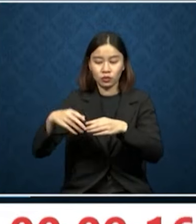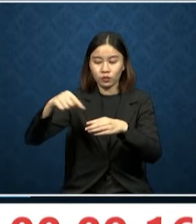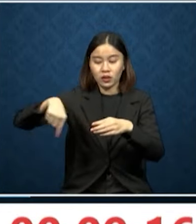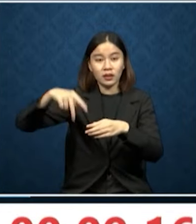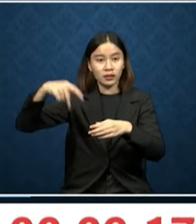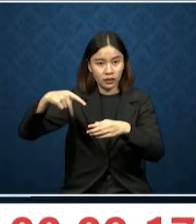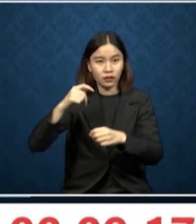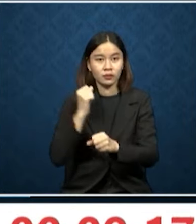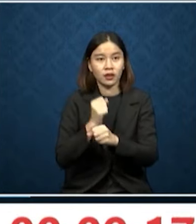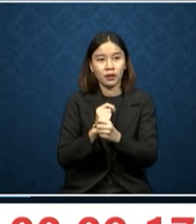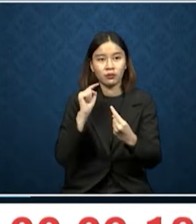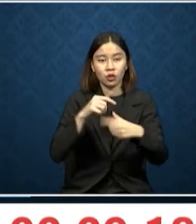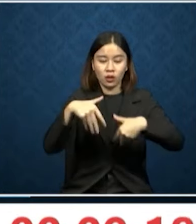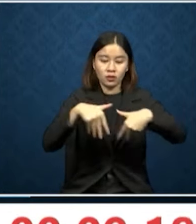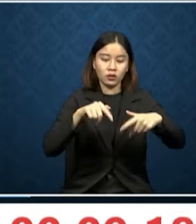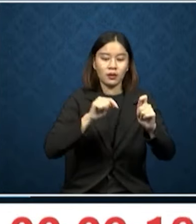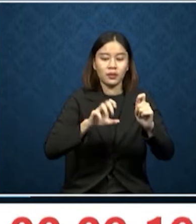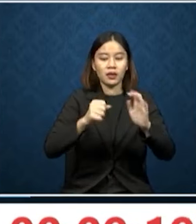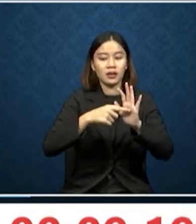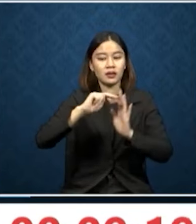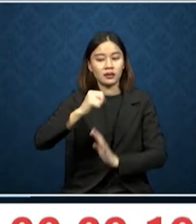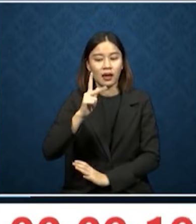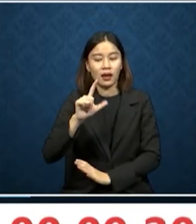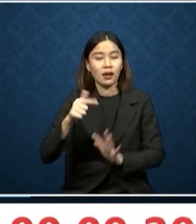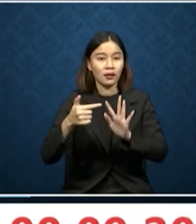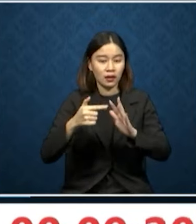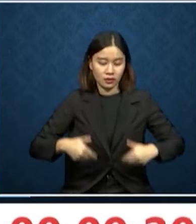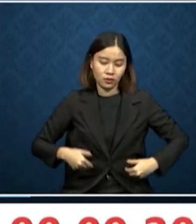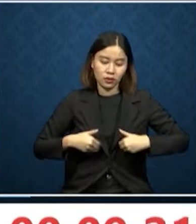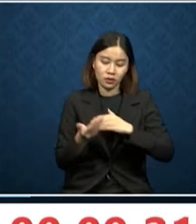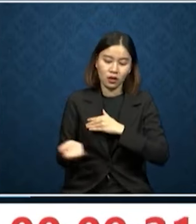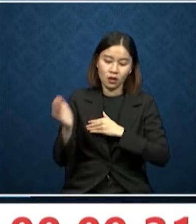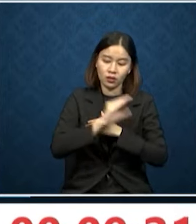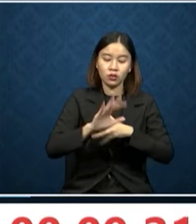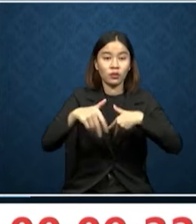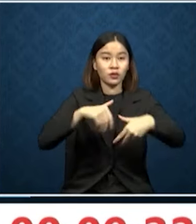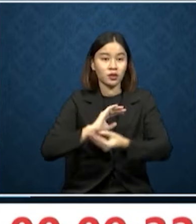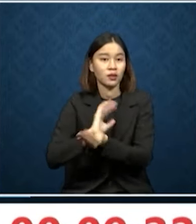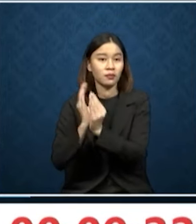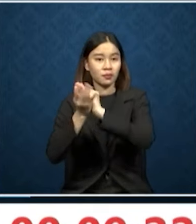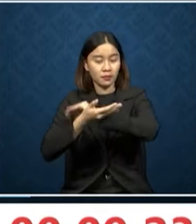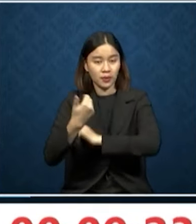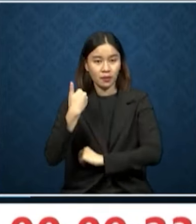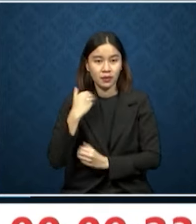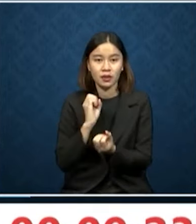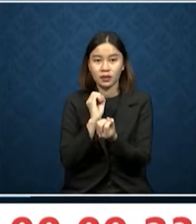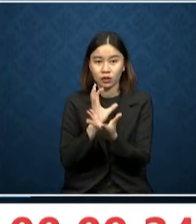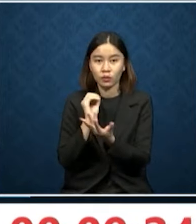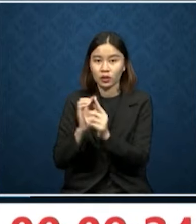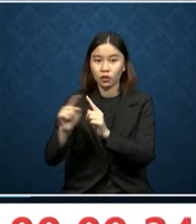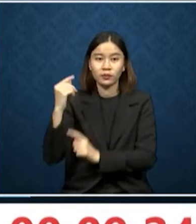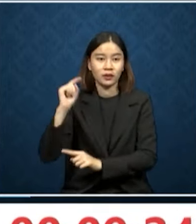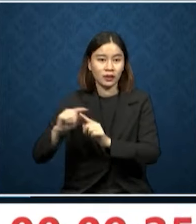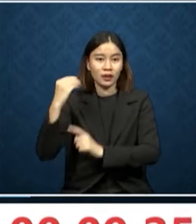ชเข้ามาทำงานในพื้นที่อำเภอสังขละบุรีวิถีชีวิตของประชาชนเปลี่ยนไปได้รับผลกระทบเป็นอย่าง